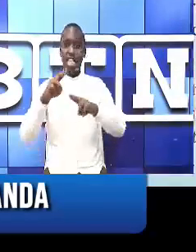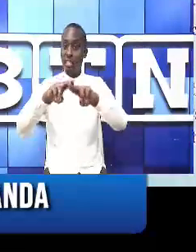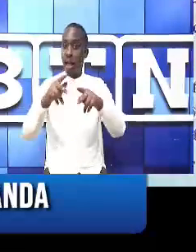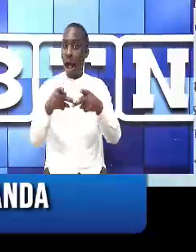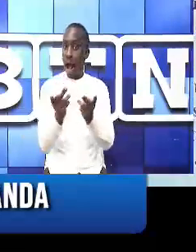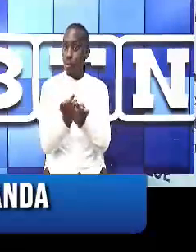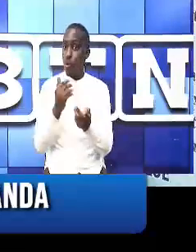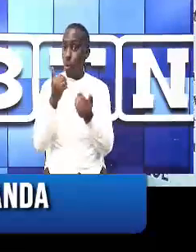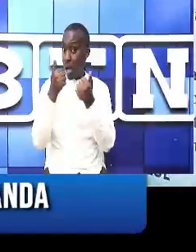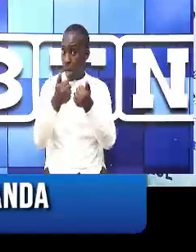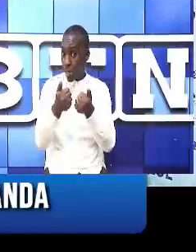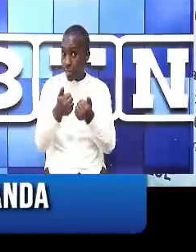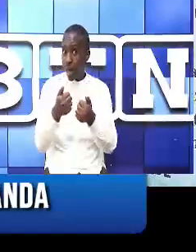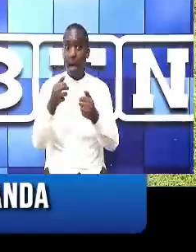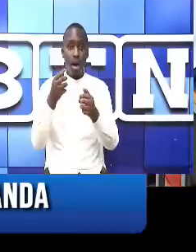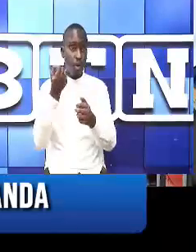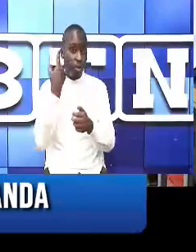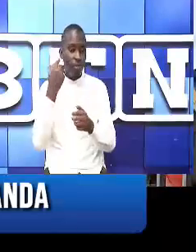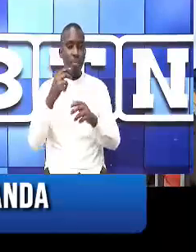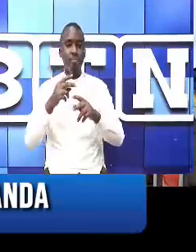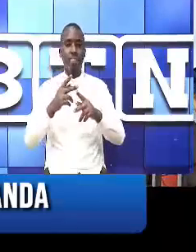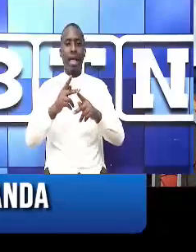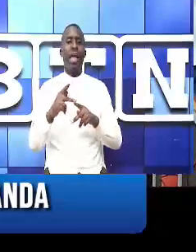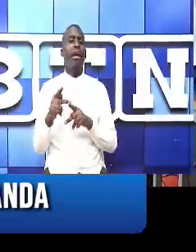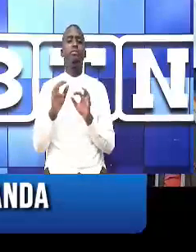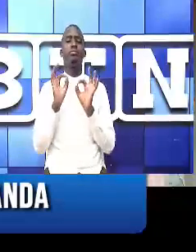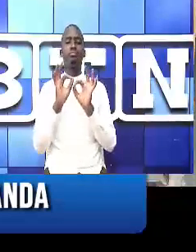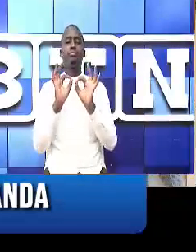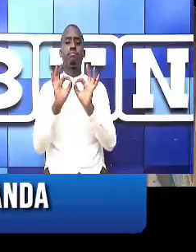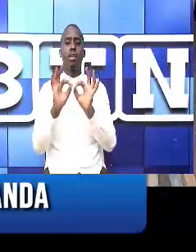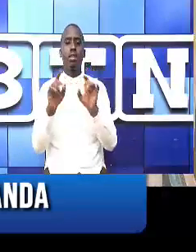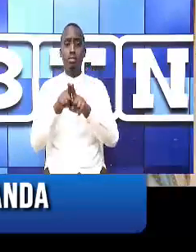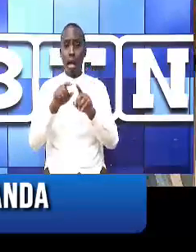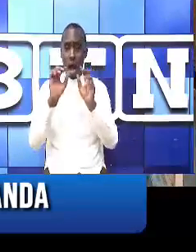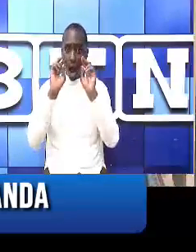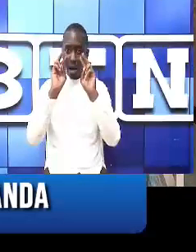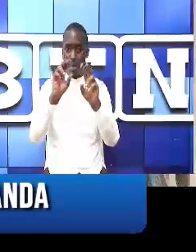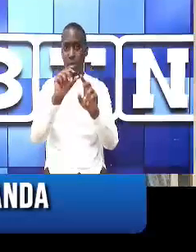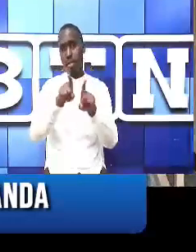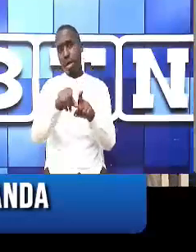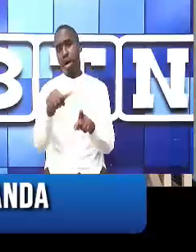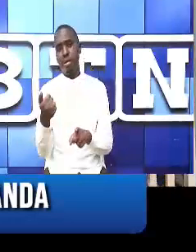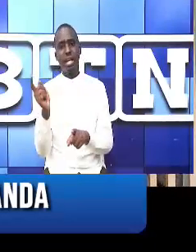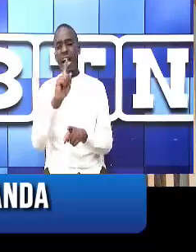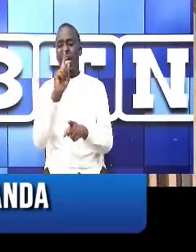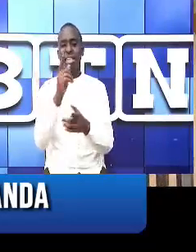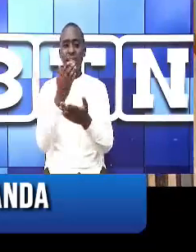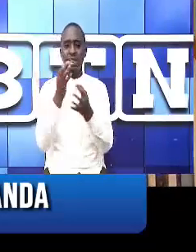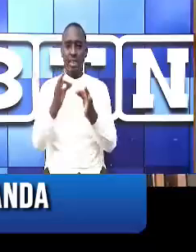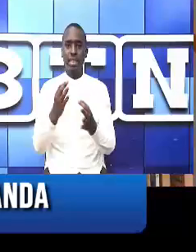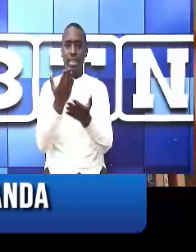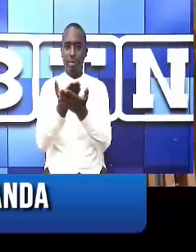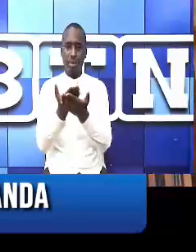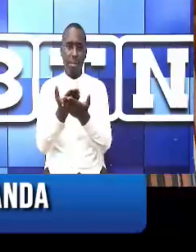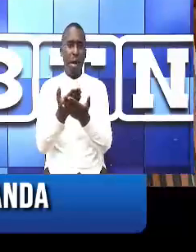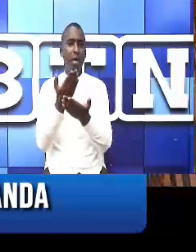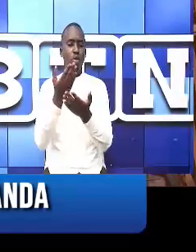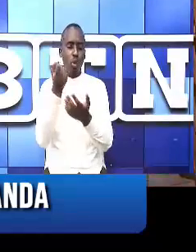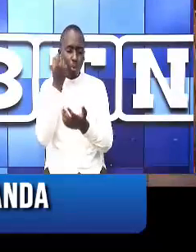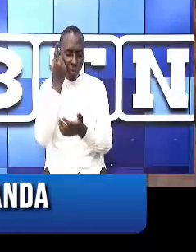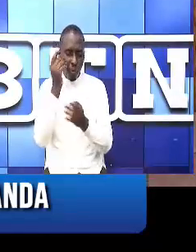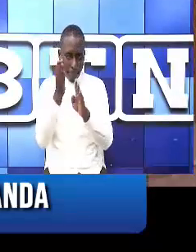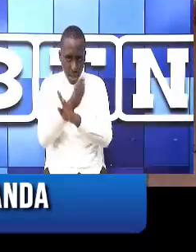hakwiye yumva atunganiwe kugira ngo akurikire neza nk'abandi icyo gihe rero ni ukuvuga ngo nta kindi bisaba ni ukubyumva mbere ya byose